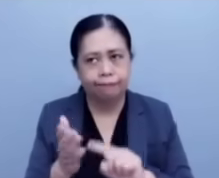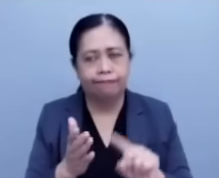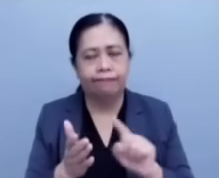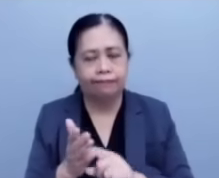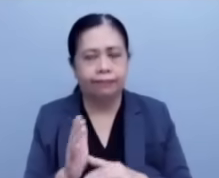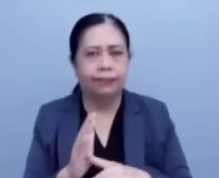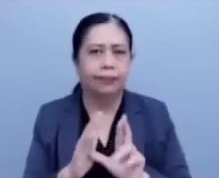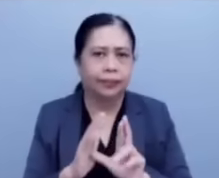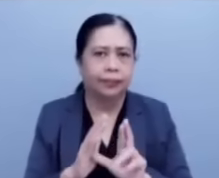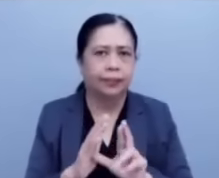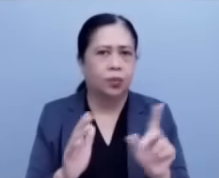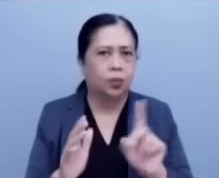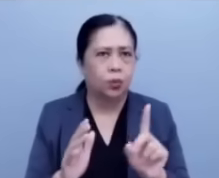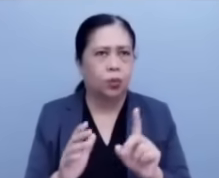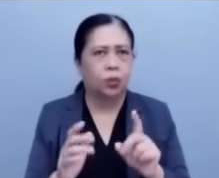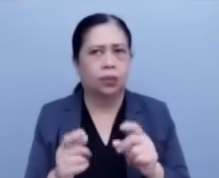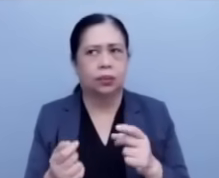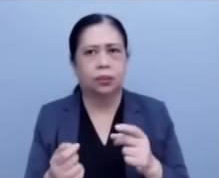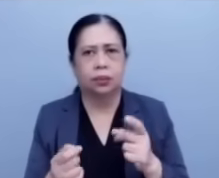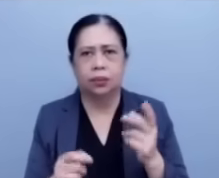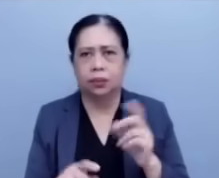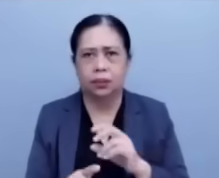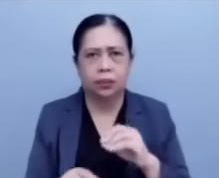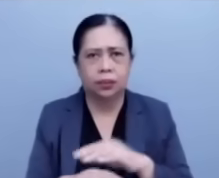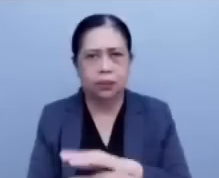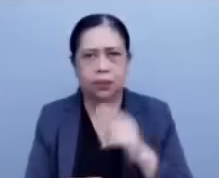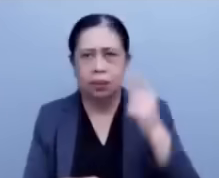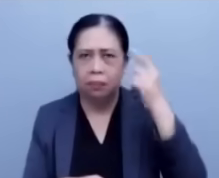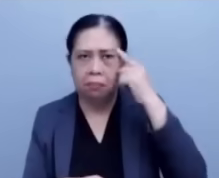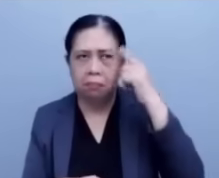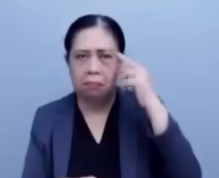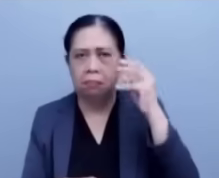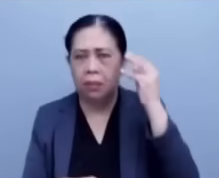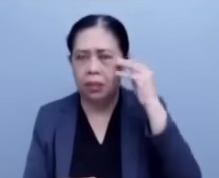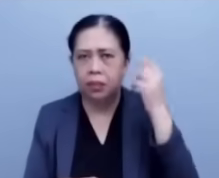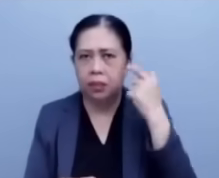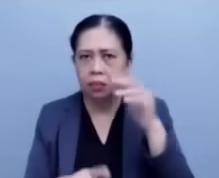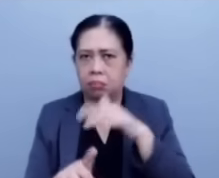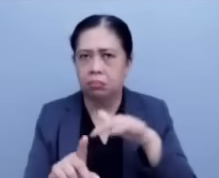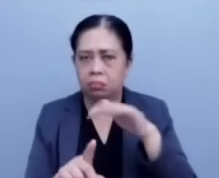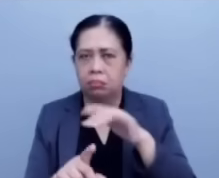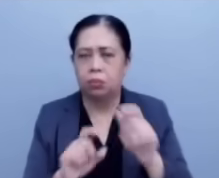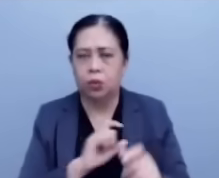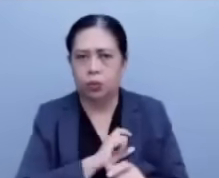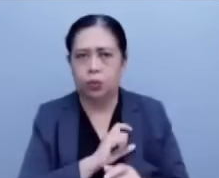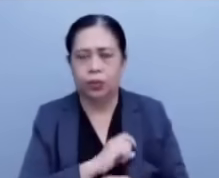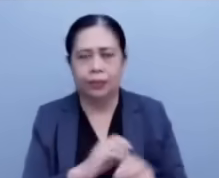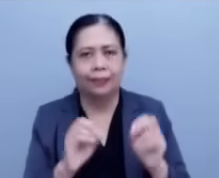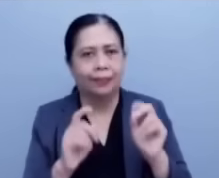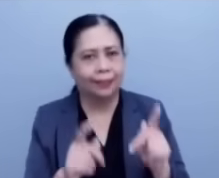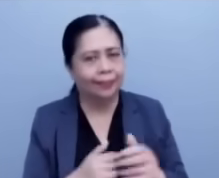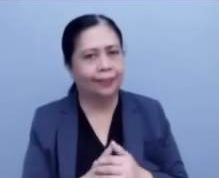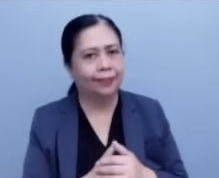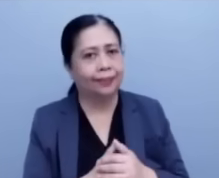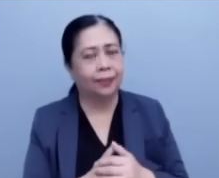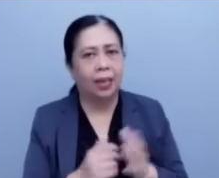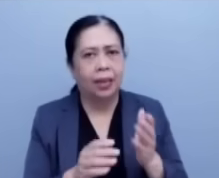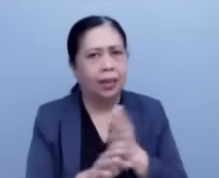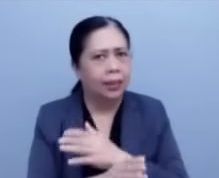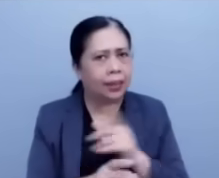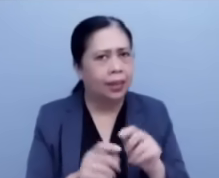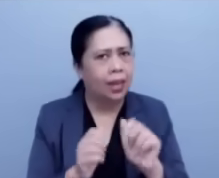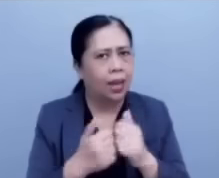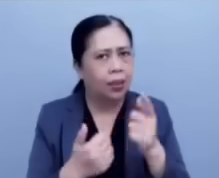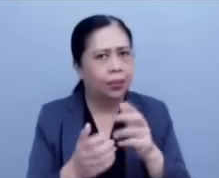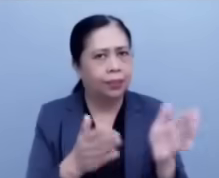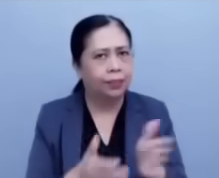mga status po at condition okay po ng mga mental state po ng ating mga pulis. Okay, sige po. Maiba lang po ako, kumusta yung paghahanda ng PNP